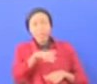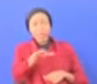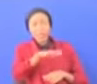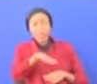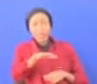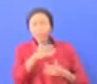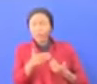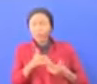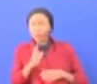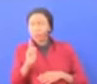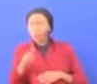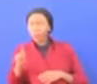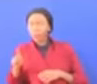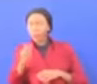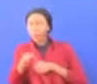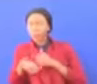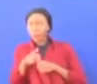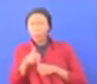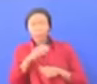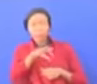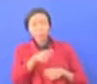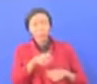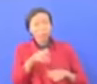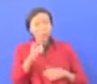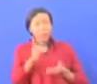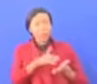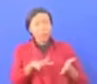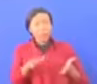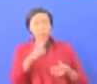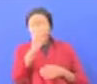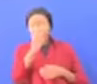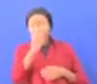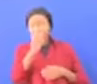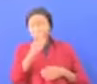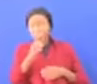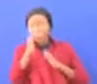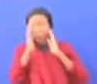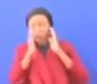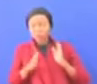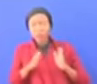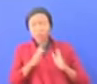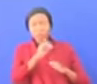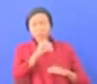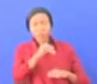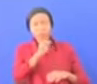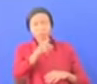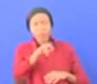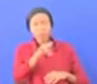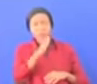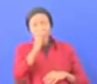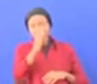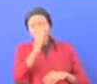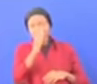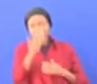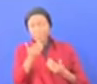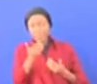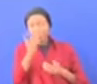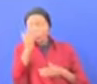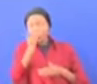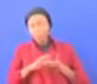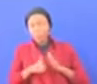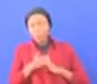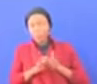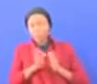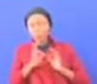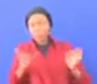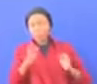kuwa wako viongozi wa mkoa wa Dar es Salaam, Mheshimiwa Waziri, tumefanana, tunafahamiana sana, tumekuwa mlimani Faculty of Science, nilikuwa mbunge wako, mwenyekiti